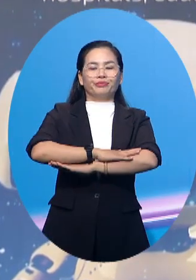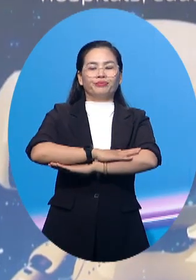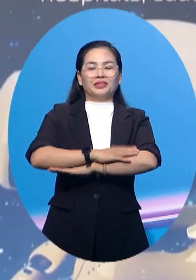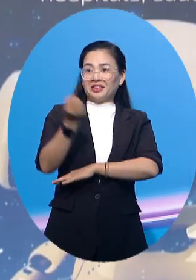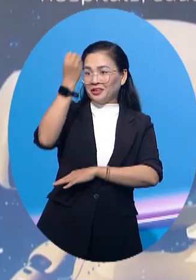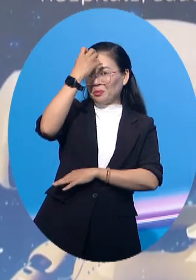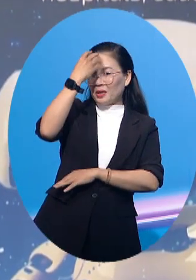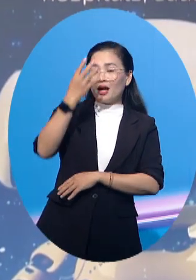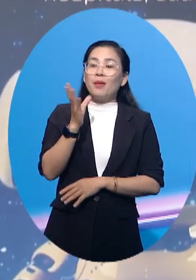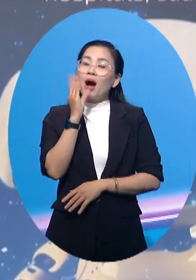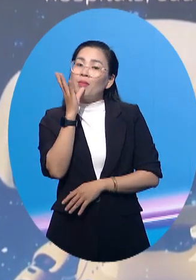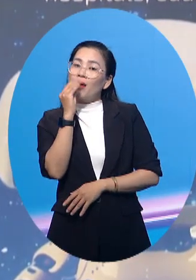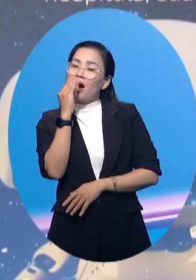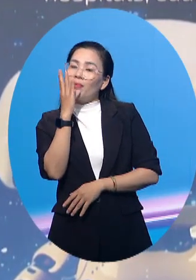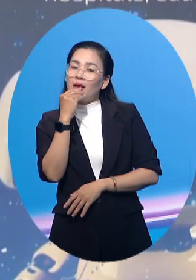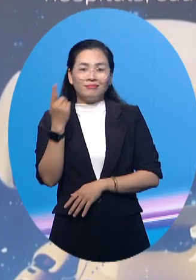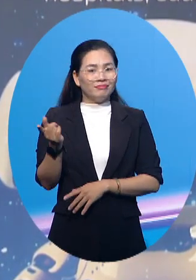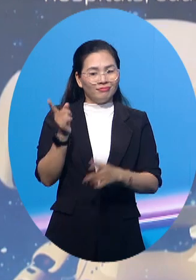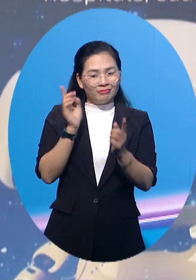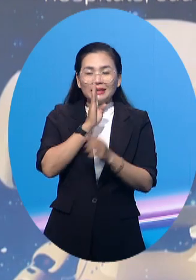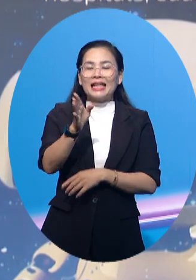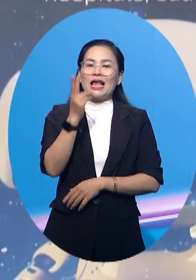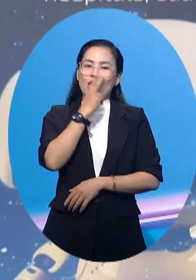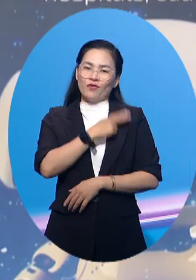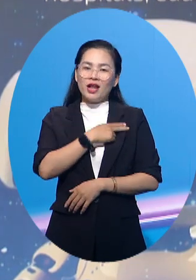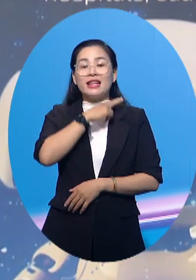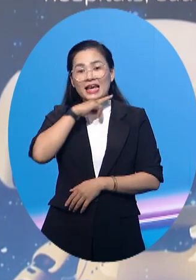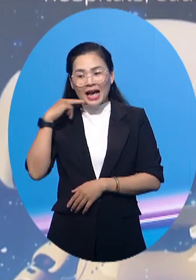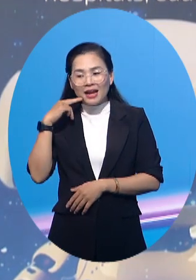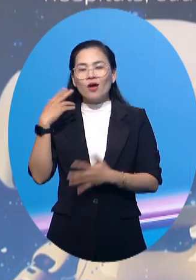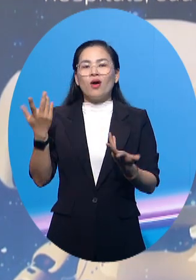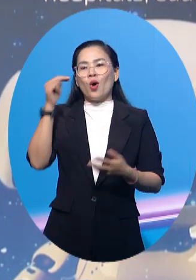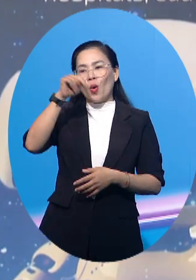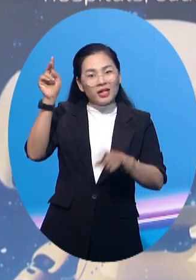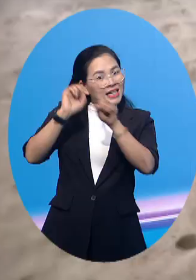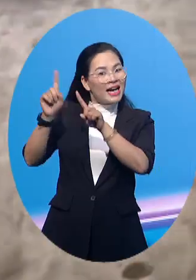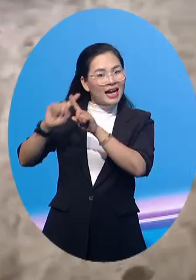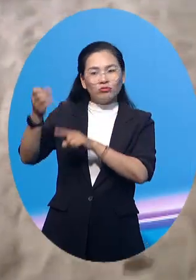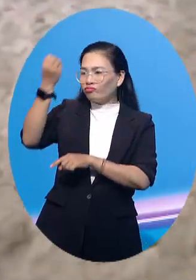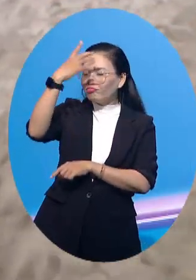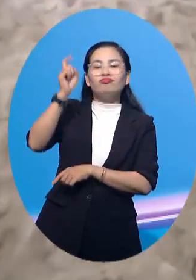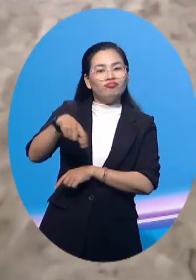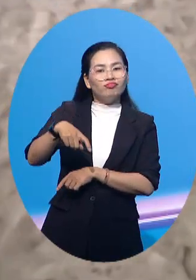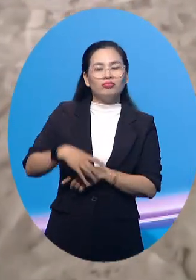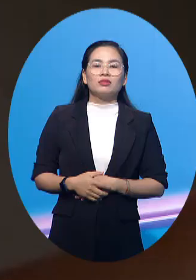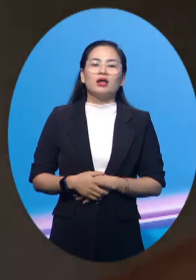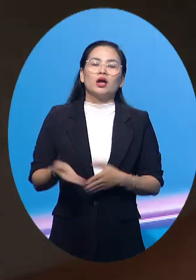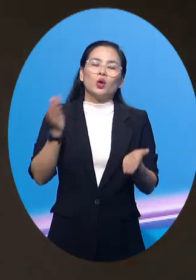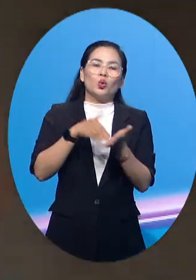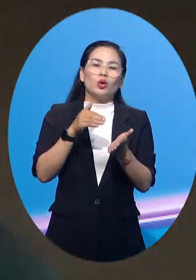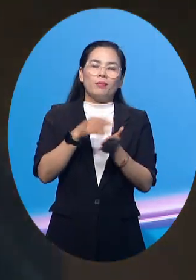minh có thể nói chuyện và tương tác với chúng ta bằng tiếng Việt, tiếng Anh và các ngôn ngữ khác nhau. Ngoài cái việc cung cấp ở trong